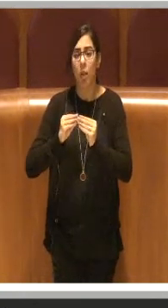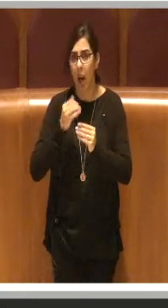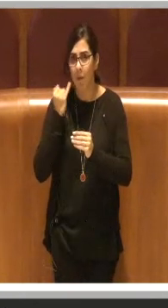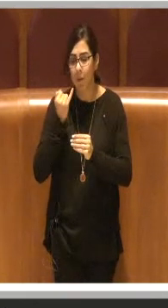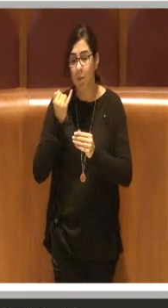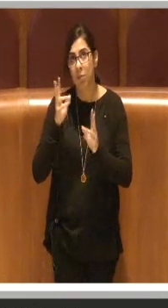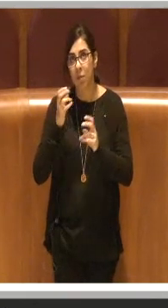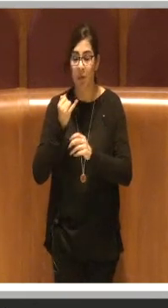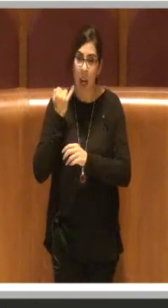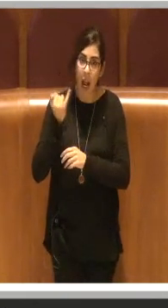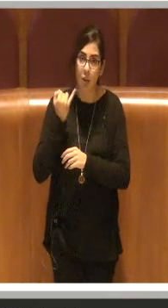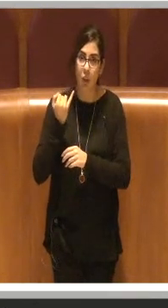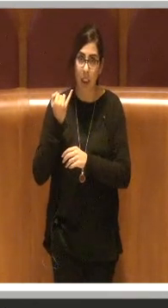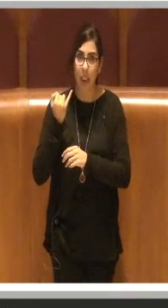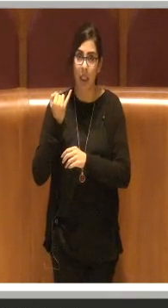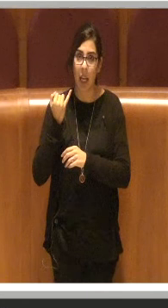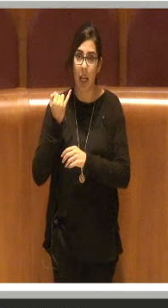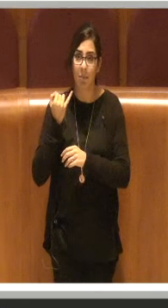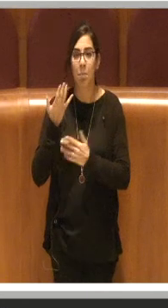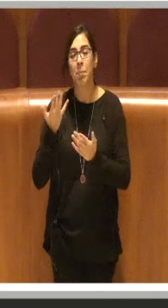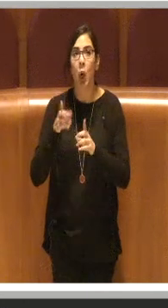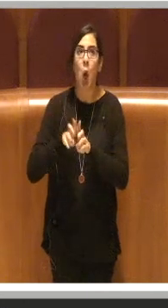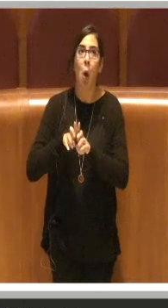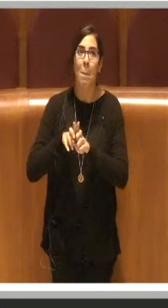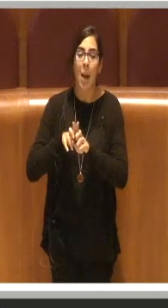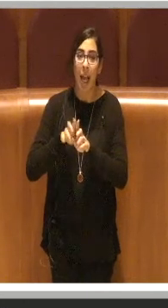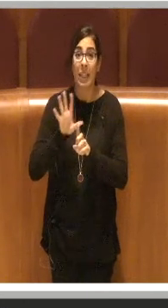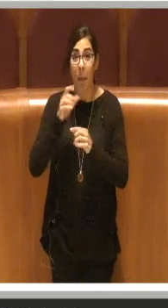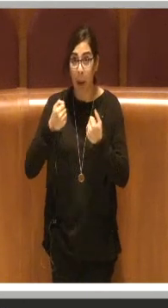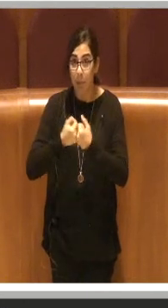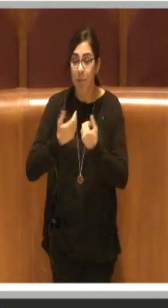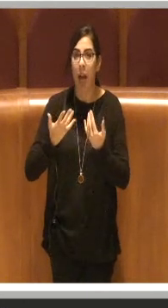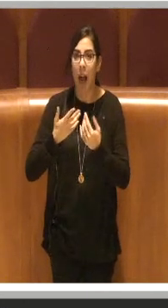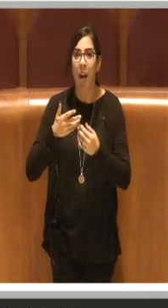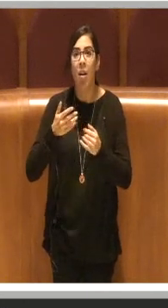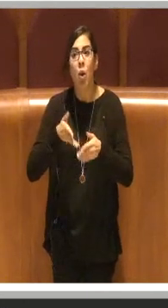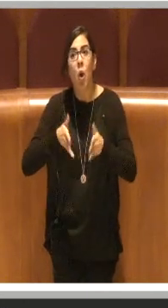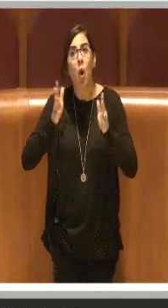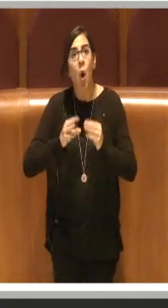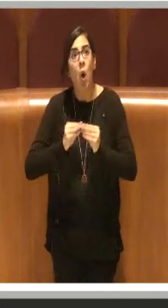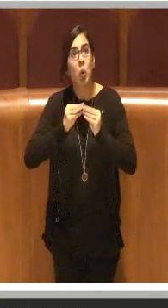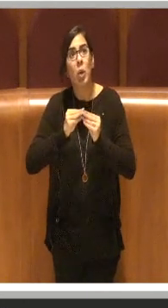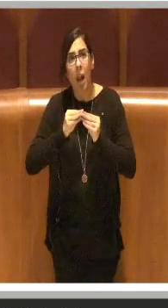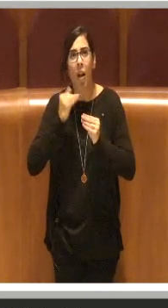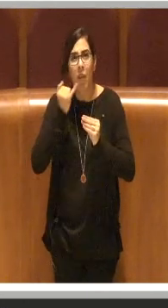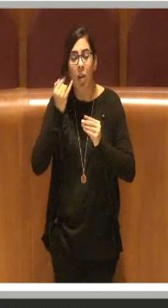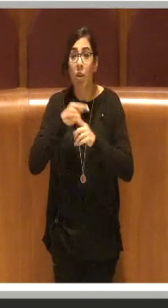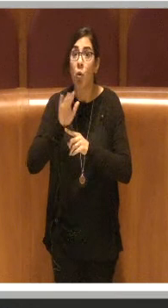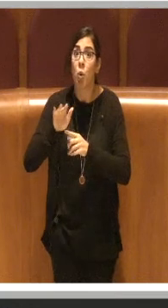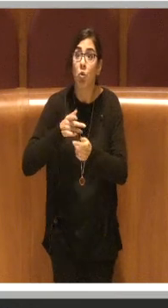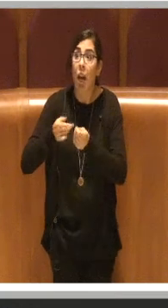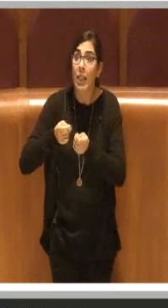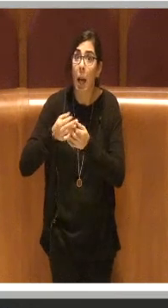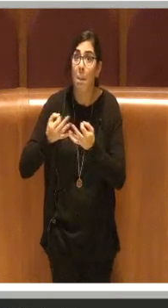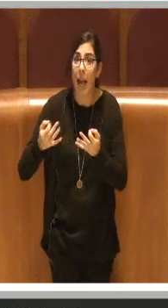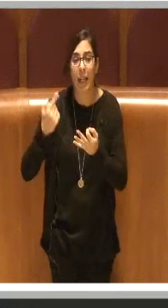ecco, paradossalmente è più facile costruirlo che non gestirlo poi correttamente in futuro. Da questo punto di vista la novità ci sono